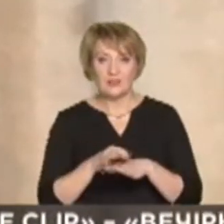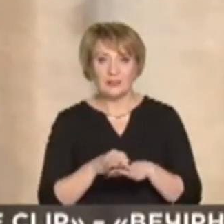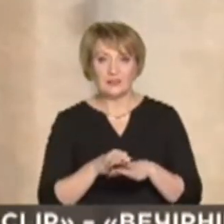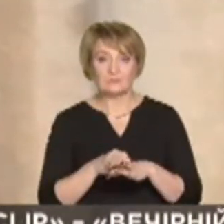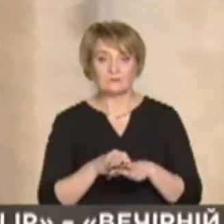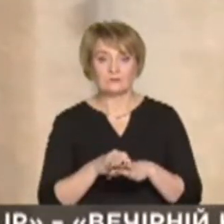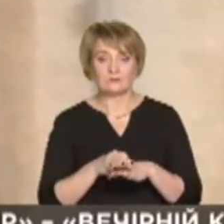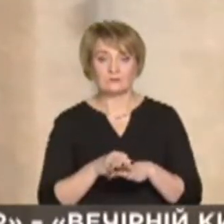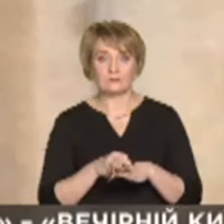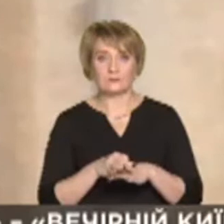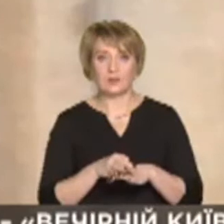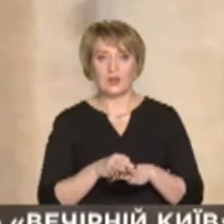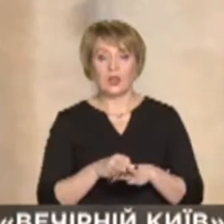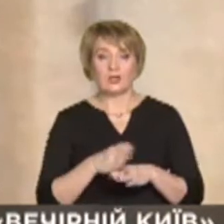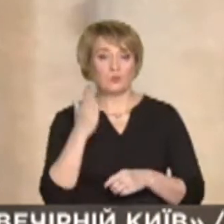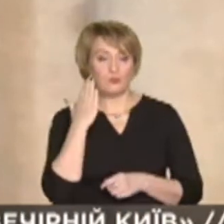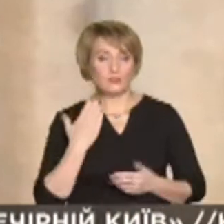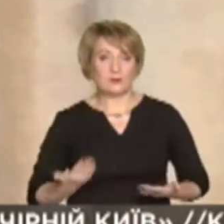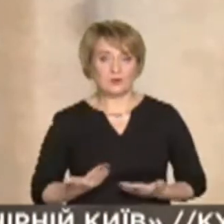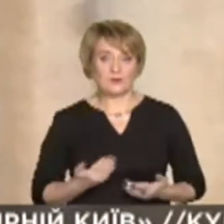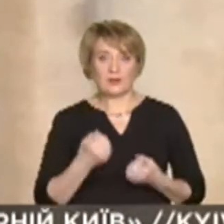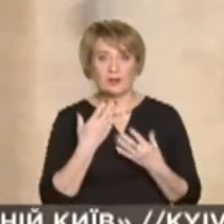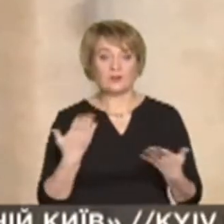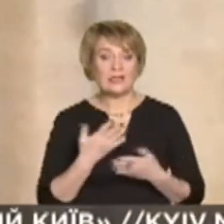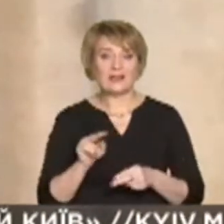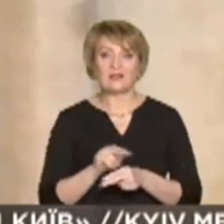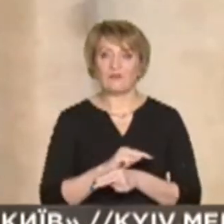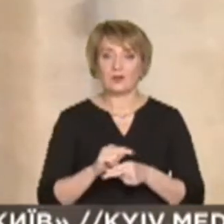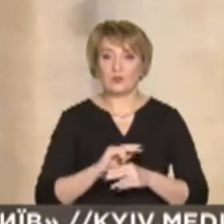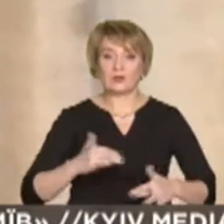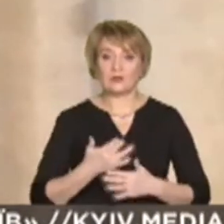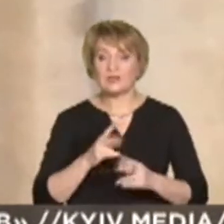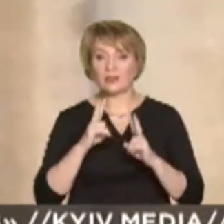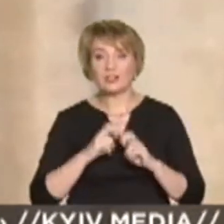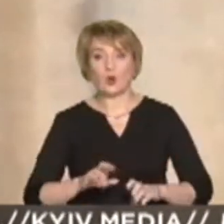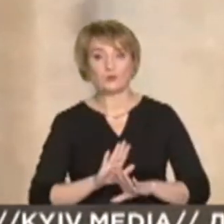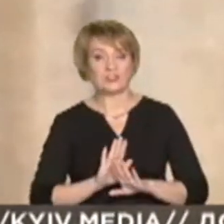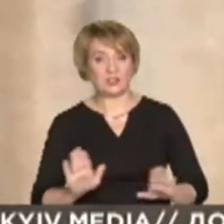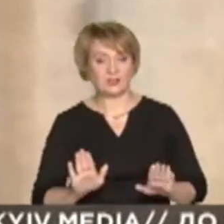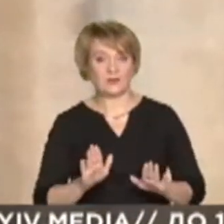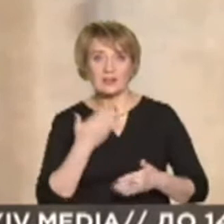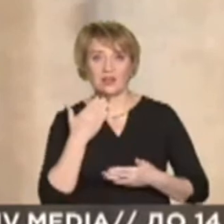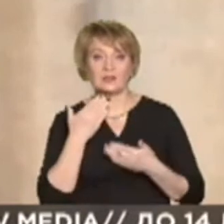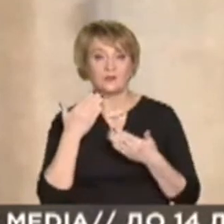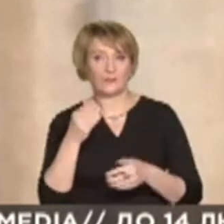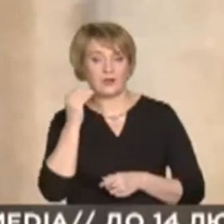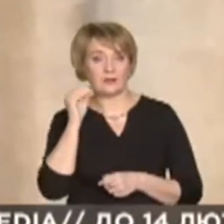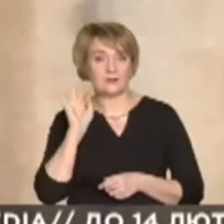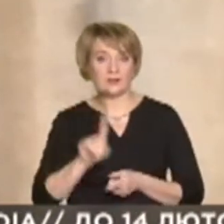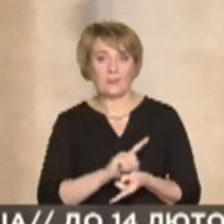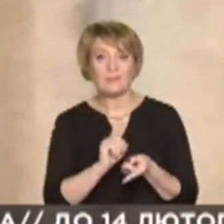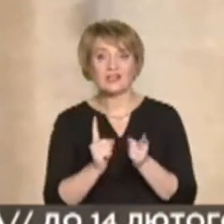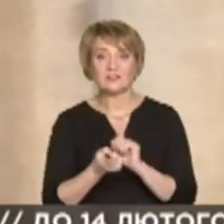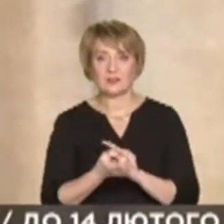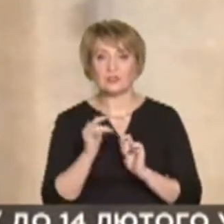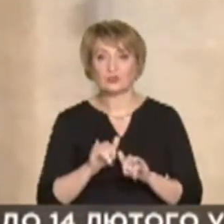життя. Але хронічне захворювання, яке вони не лікували, яке вони не обстежували і не звертали на нього увагу, призвело до того, що